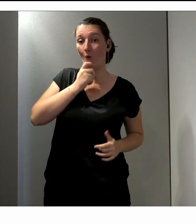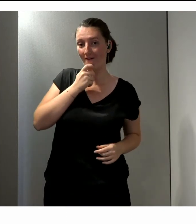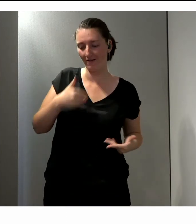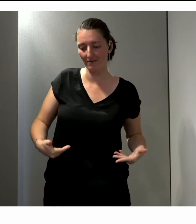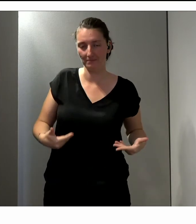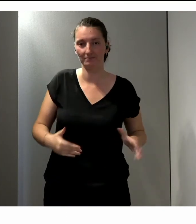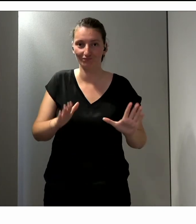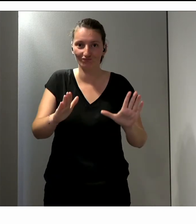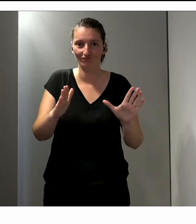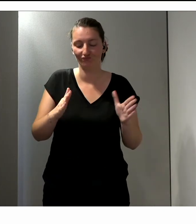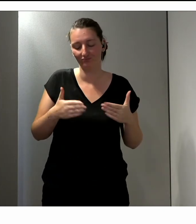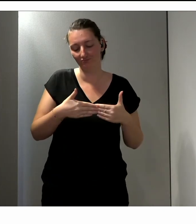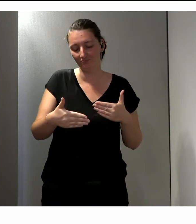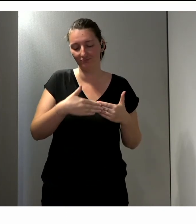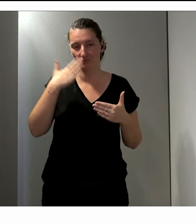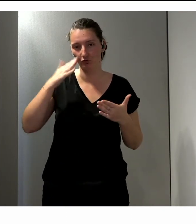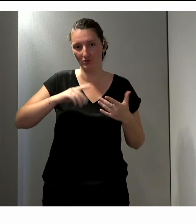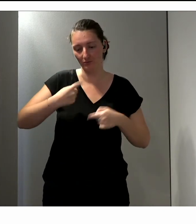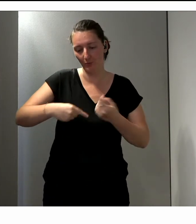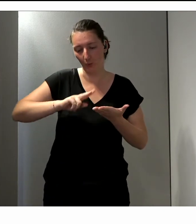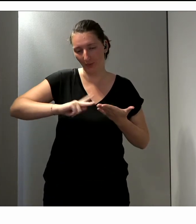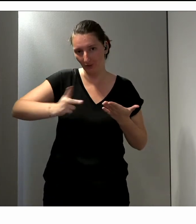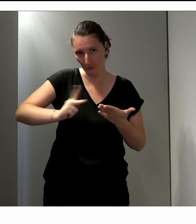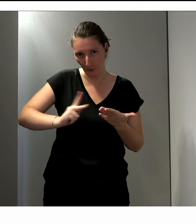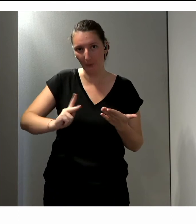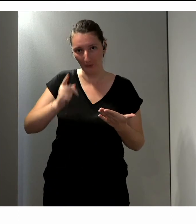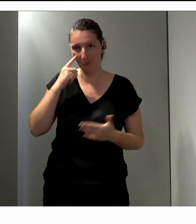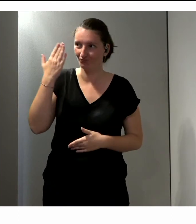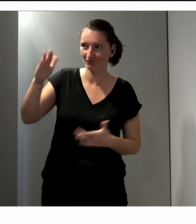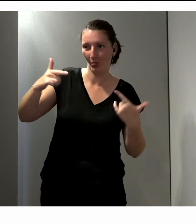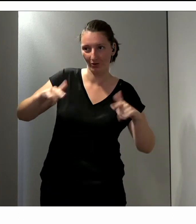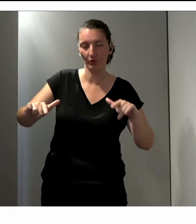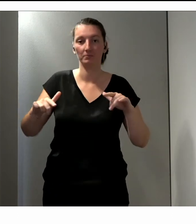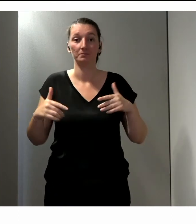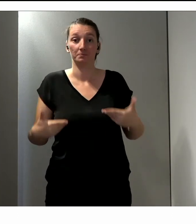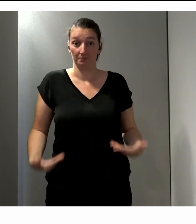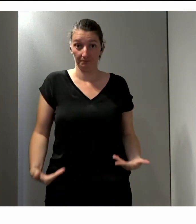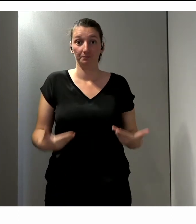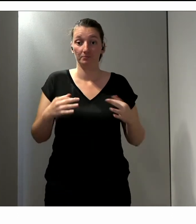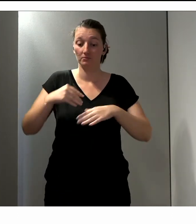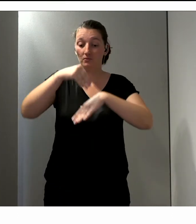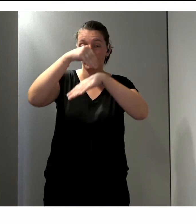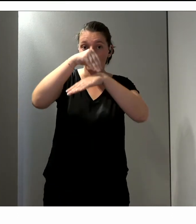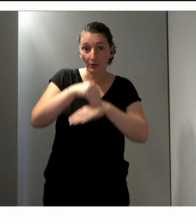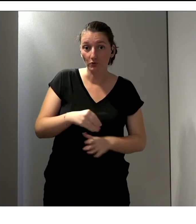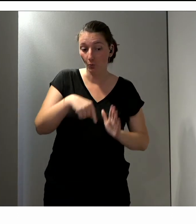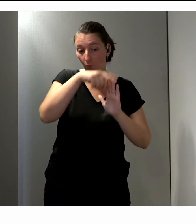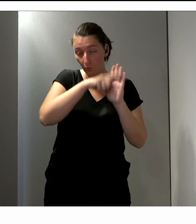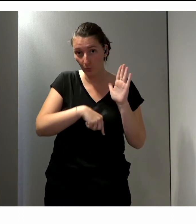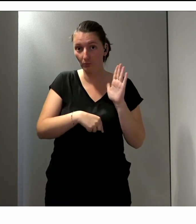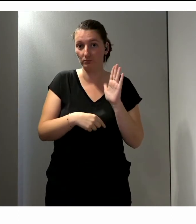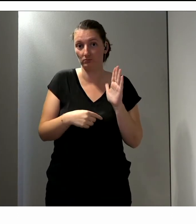vient, je sais que ça se traduit maintenant en français. Mais que la recommandation est